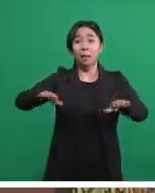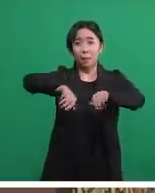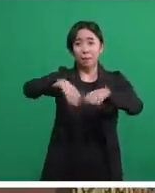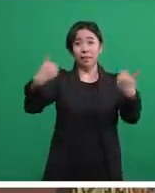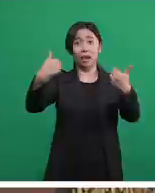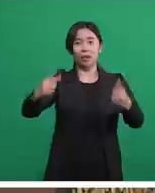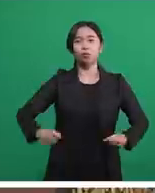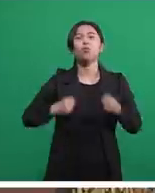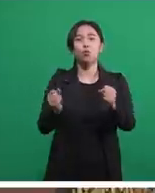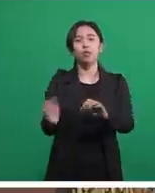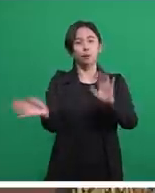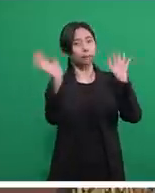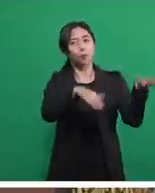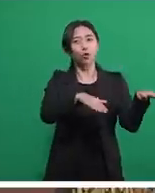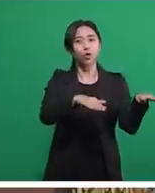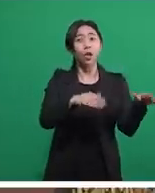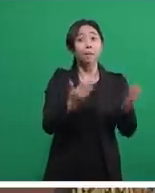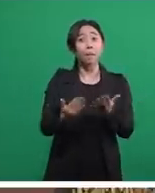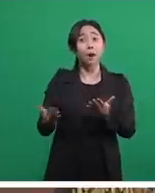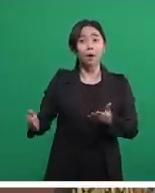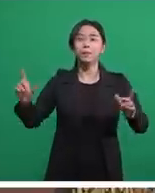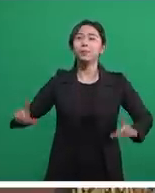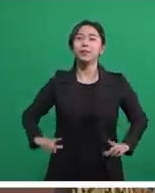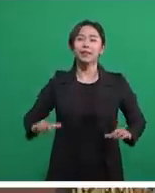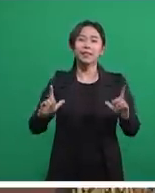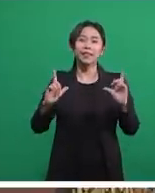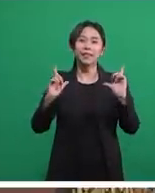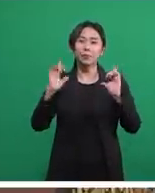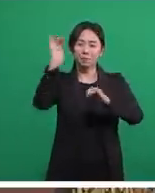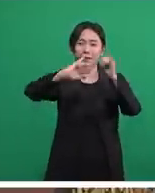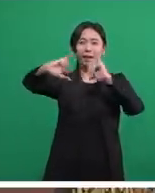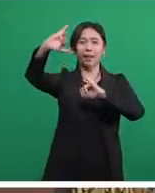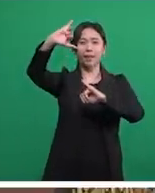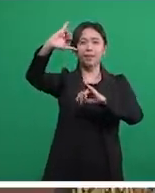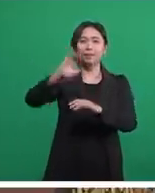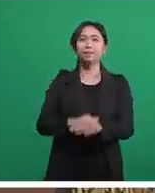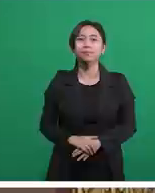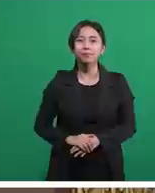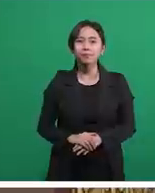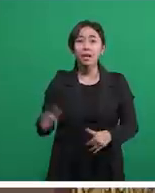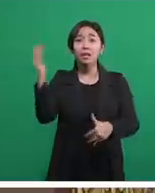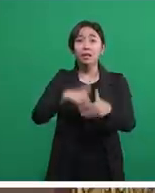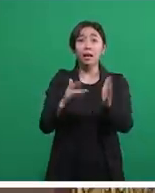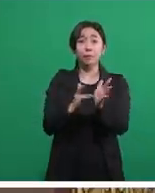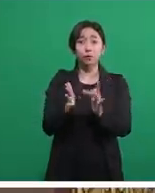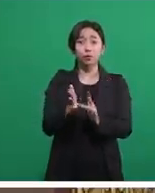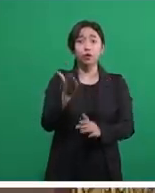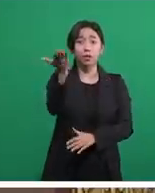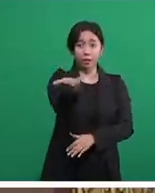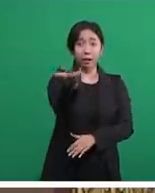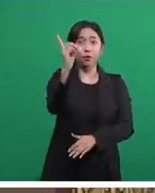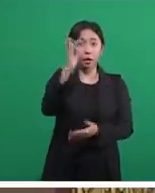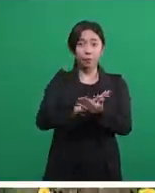mematahkan kuasa maut dan mendatangkan hidup yang tidak dapat binasa. Di dalam Kristus engkau